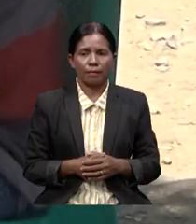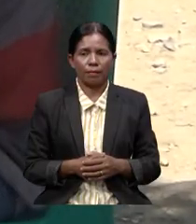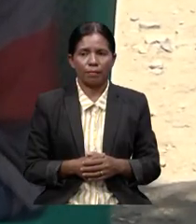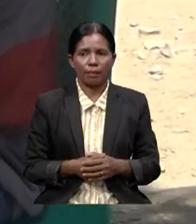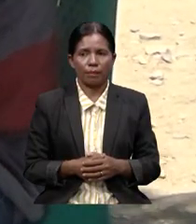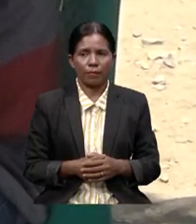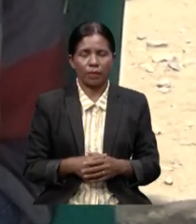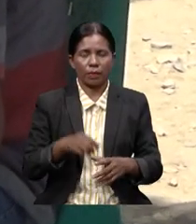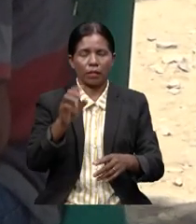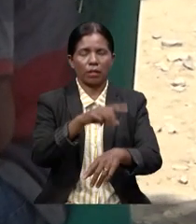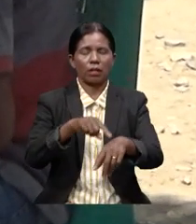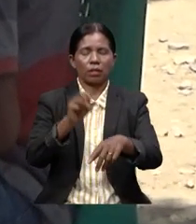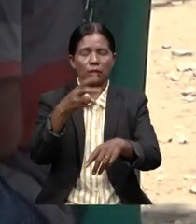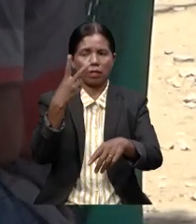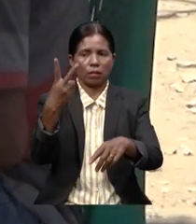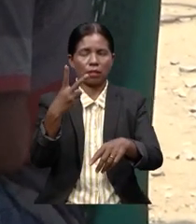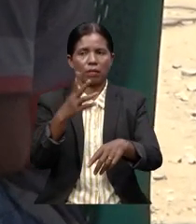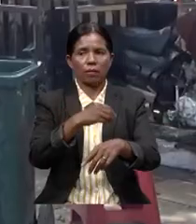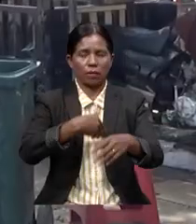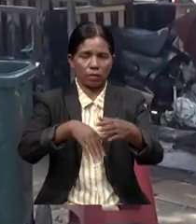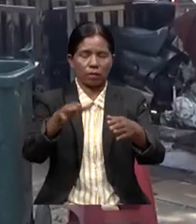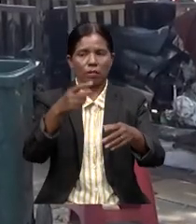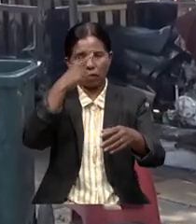tujuh ras lubane balung buku saya.